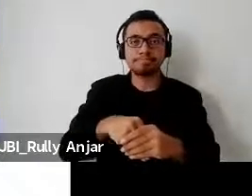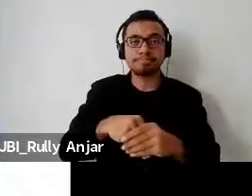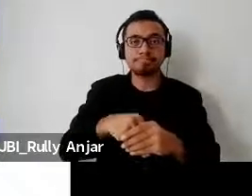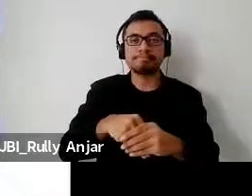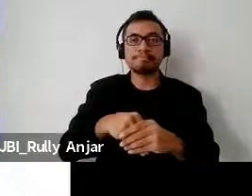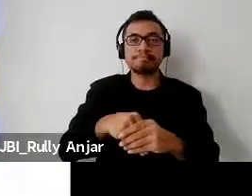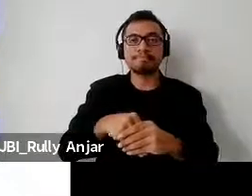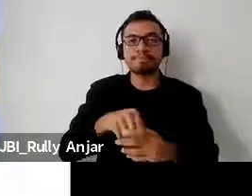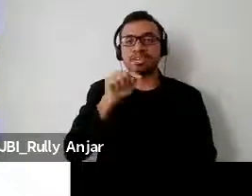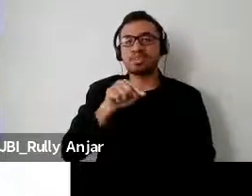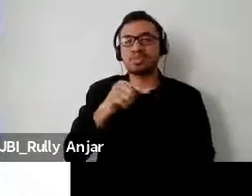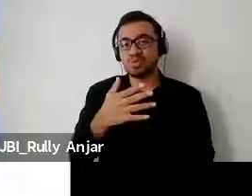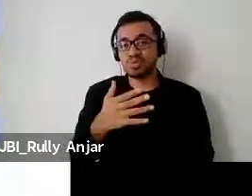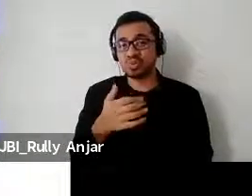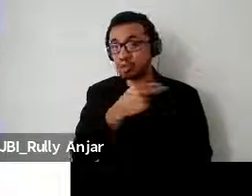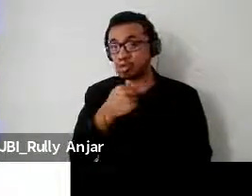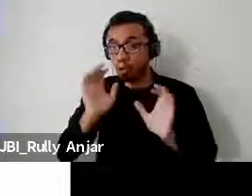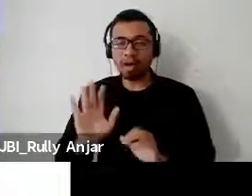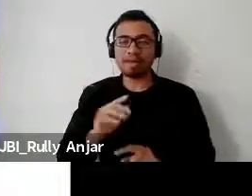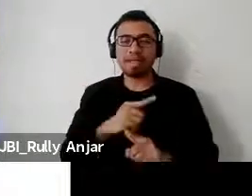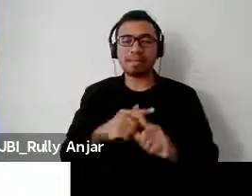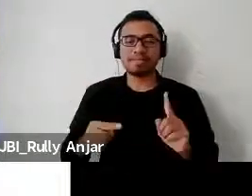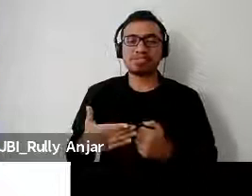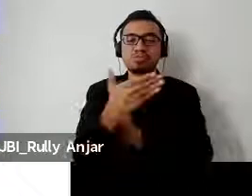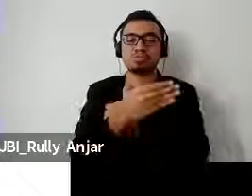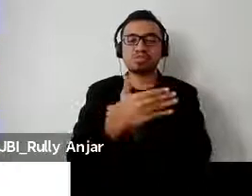bukan sesuatu yang hanya terjadi di Indonesia, ya, itu juga terjadi di